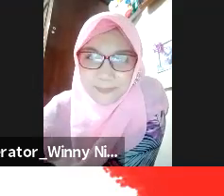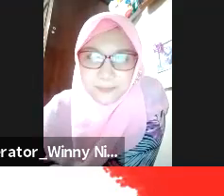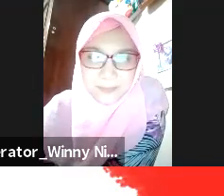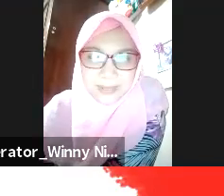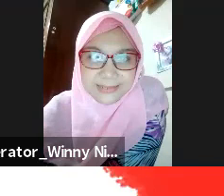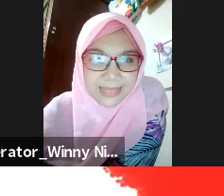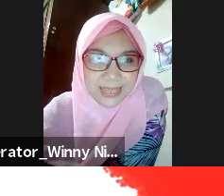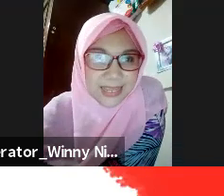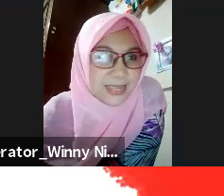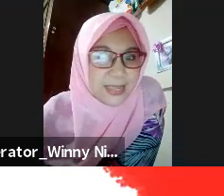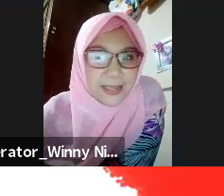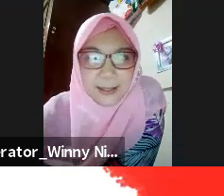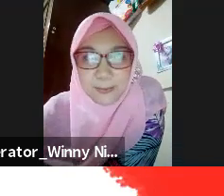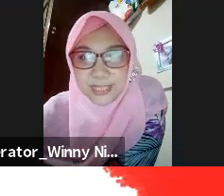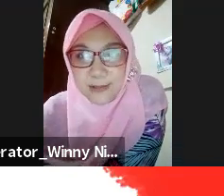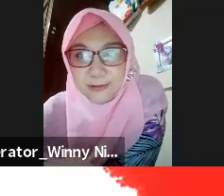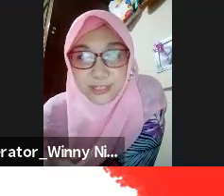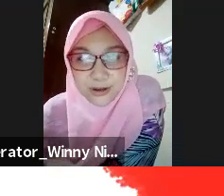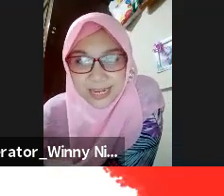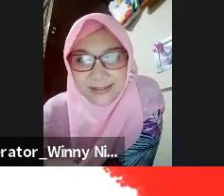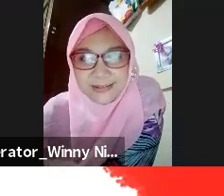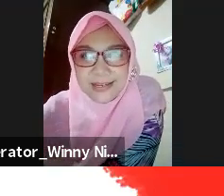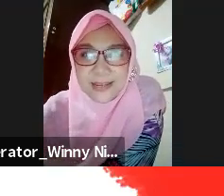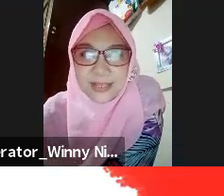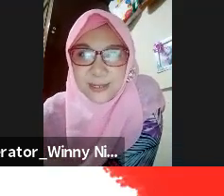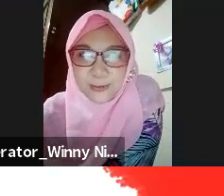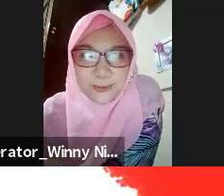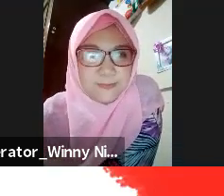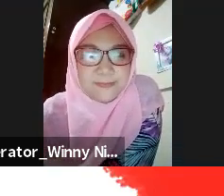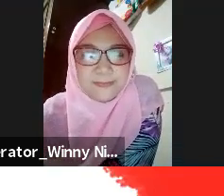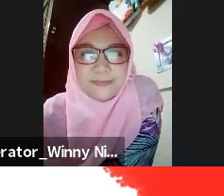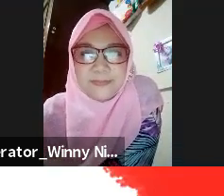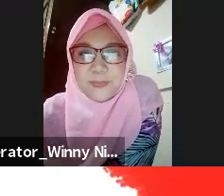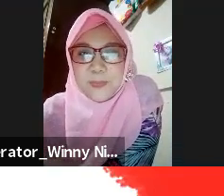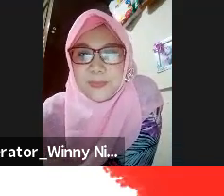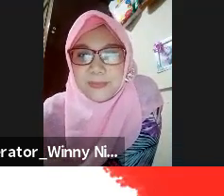yang masih berusaha untuk join di waiting room,